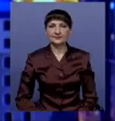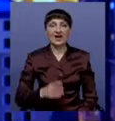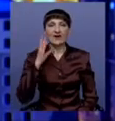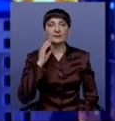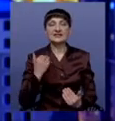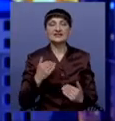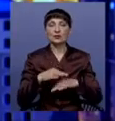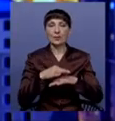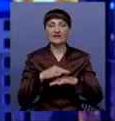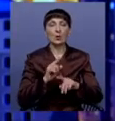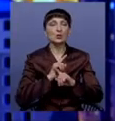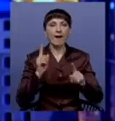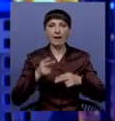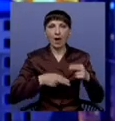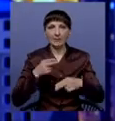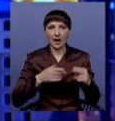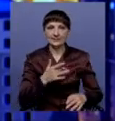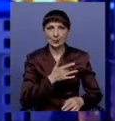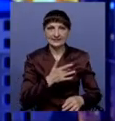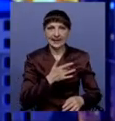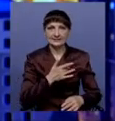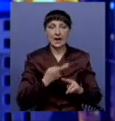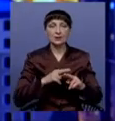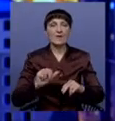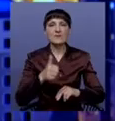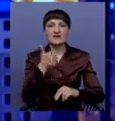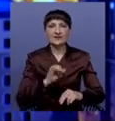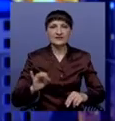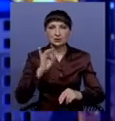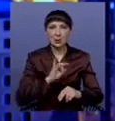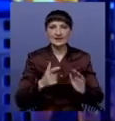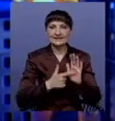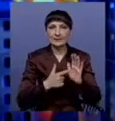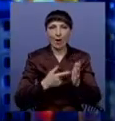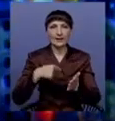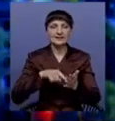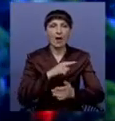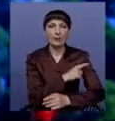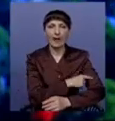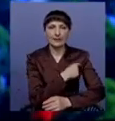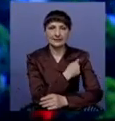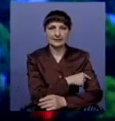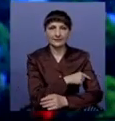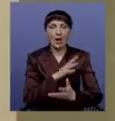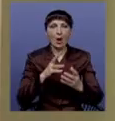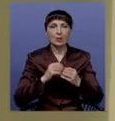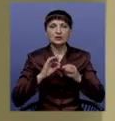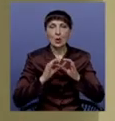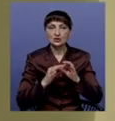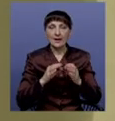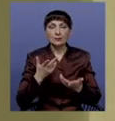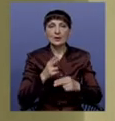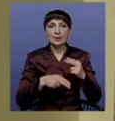В Алматы сегодня провели уникальную операцию на сердце. Такое впервые в истории 7-й городской больницы, говорят врачи. В общей сложности